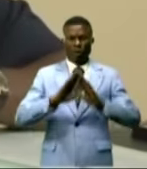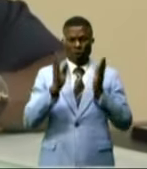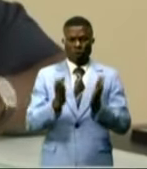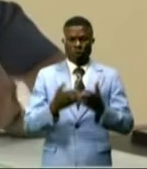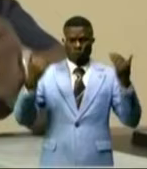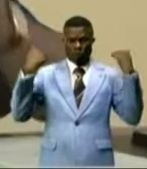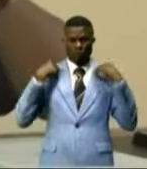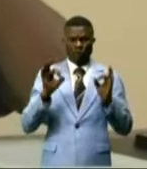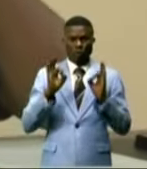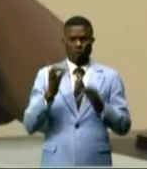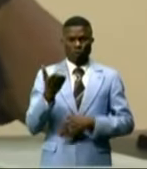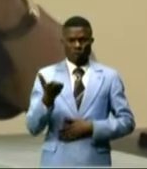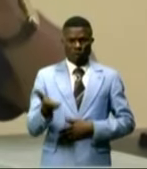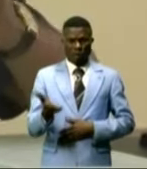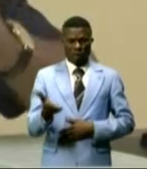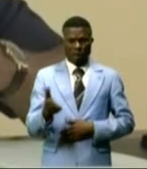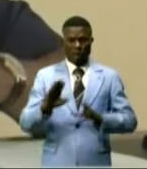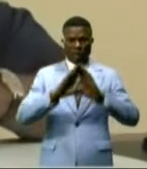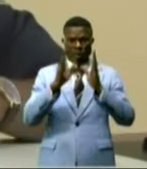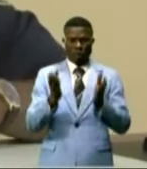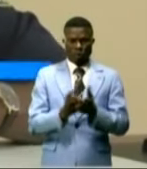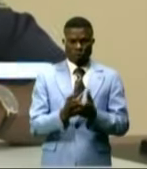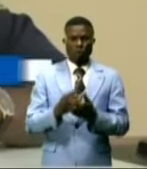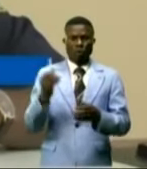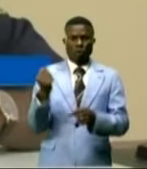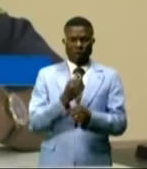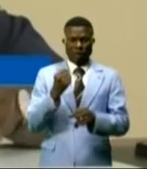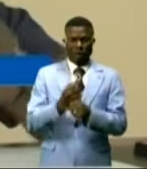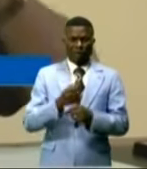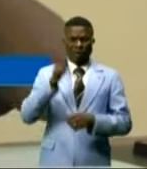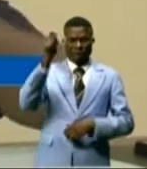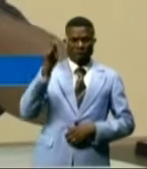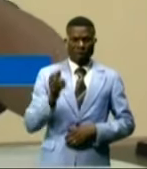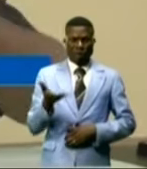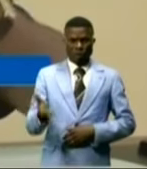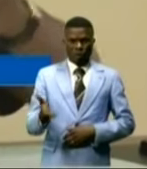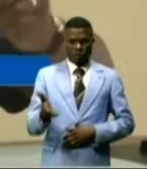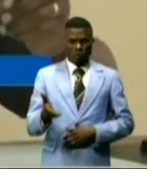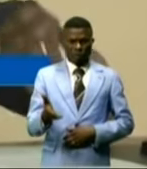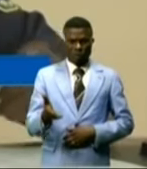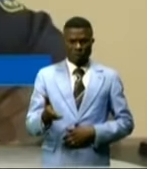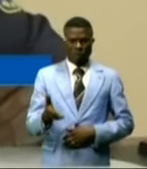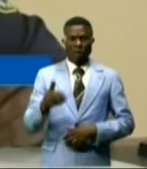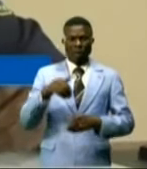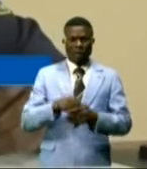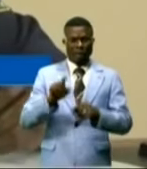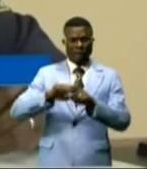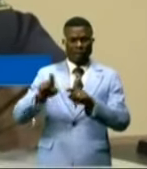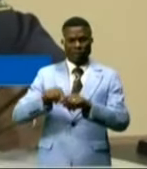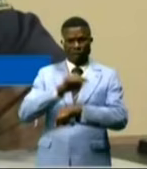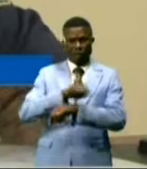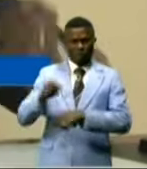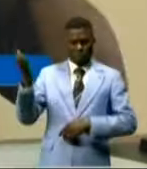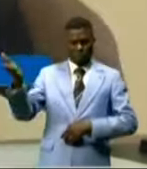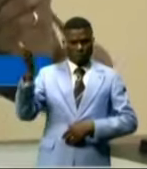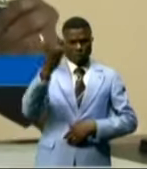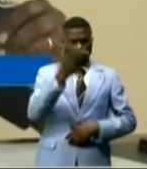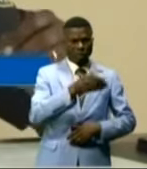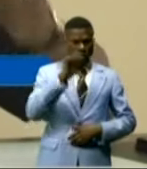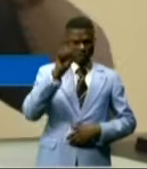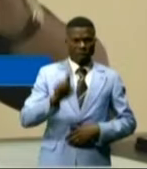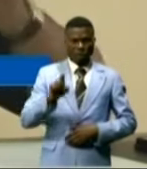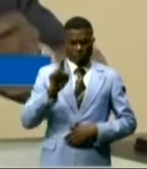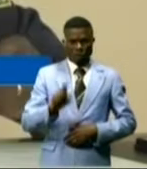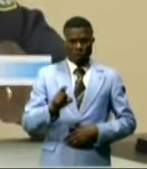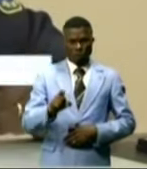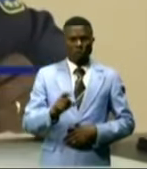officiers, tous ces hommes et tout, qui sont dans nos unités respectives, doivent répondre